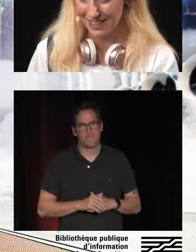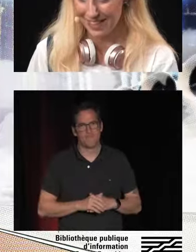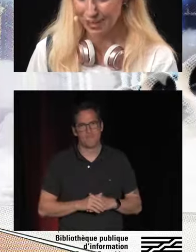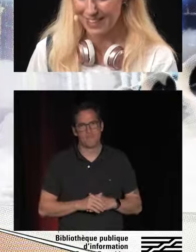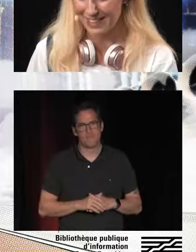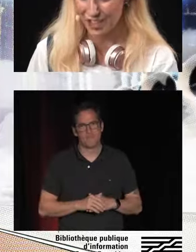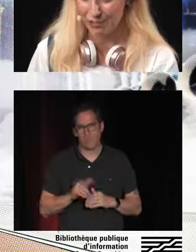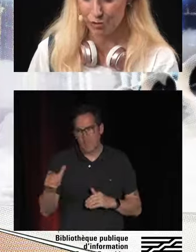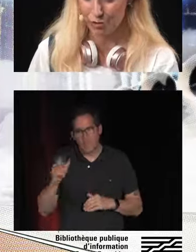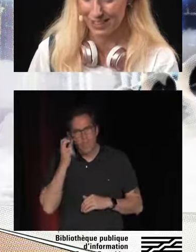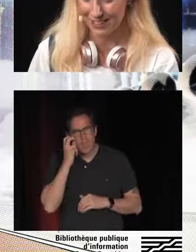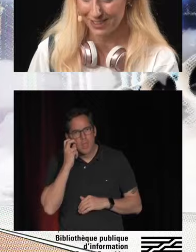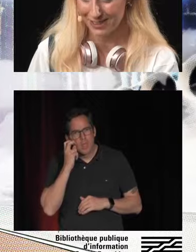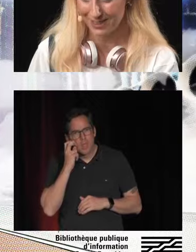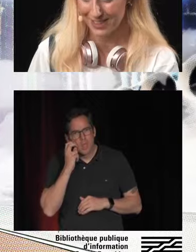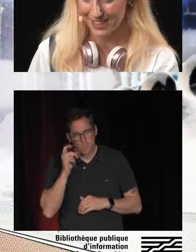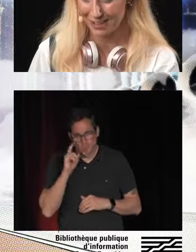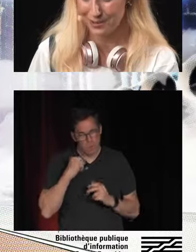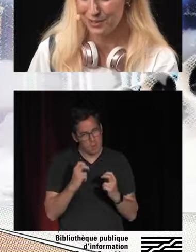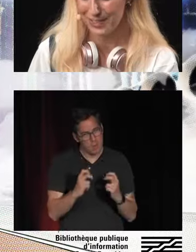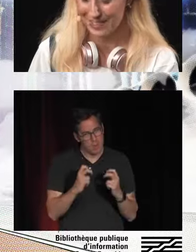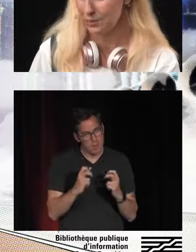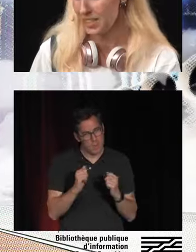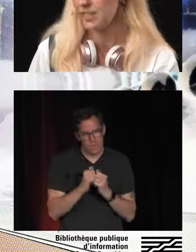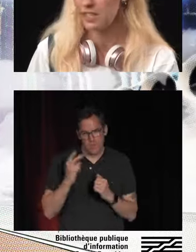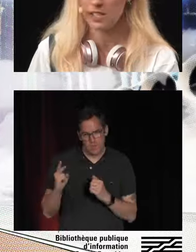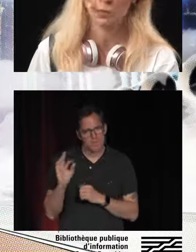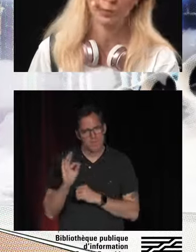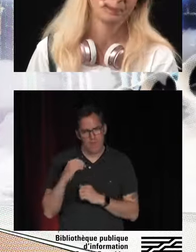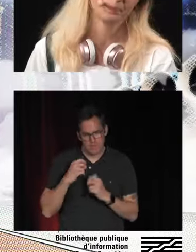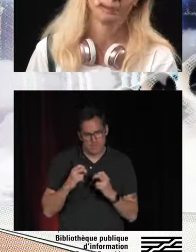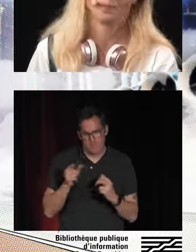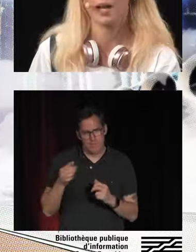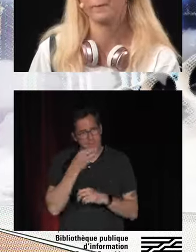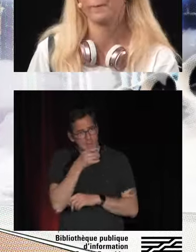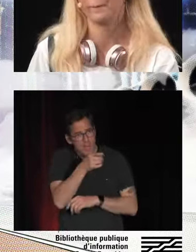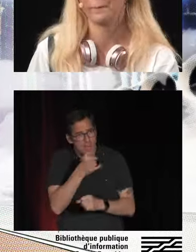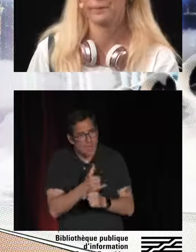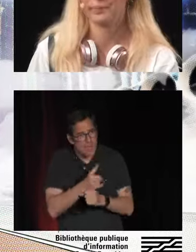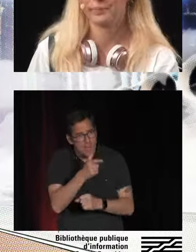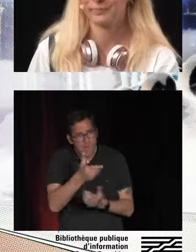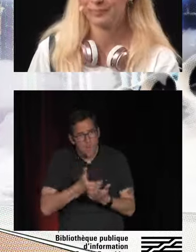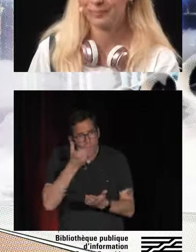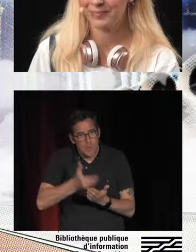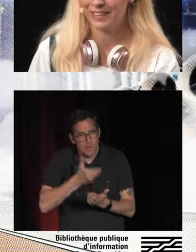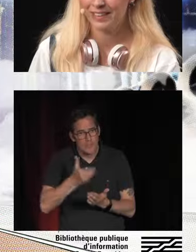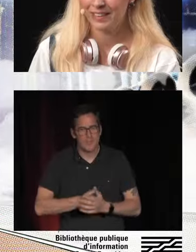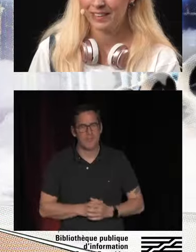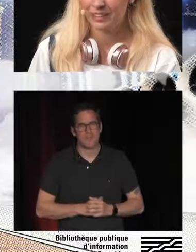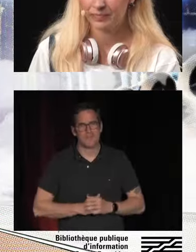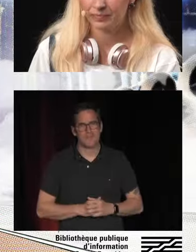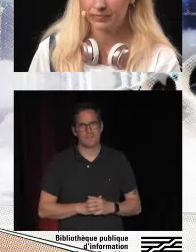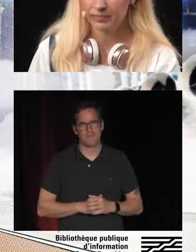Mais donc voilà, elle regardait à chaque fois que je jouais avec son grand frère, et donc elle a dit ça c'est de la soupe. Voilà.